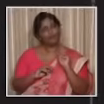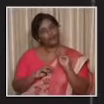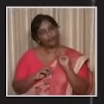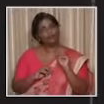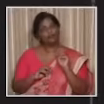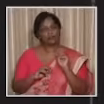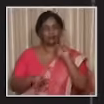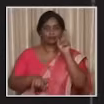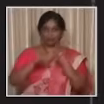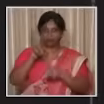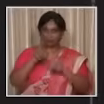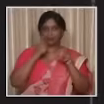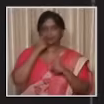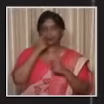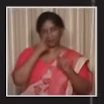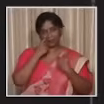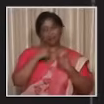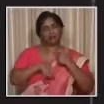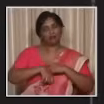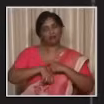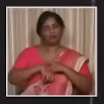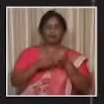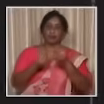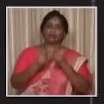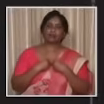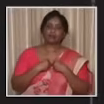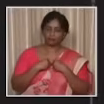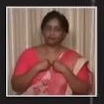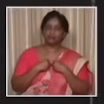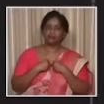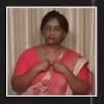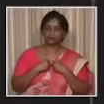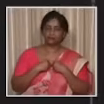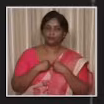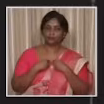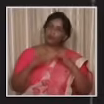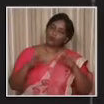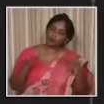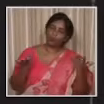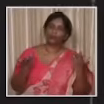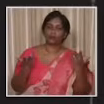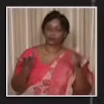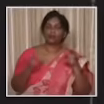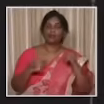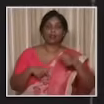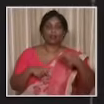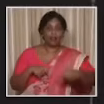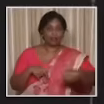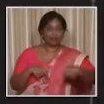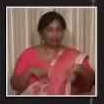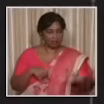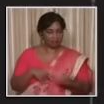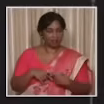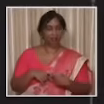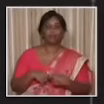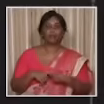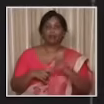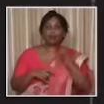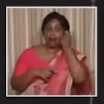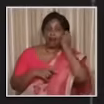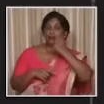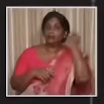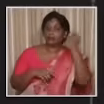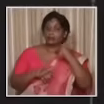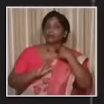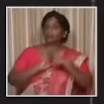ආසන්න පිරිසෙන් මට අවස්ථාවක් ලබා දෙන්න කියලා කවුරු හෝ අද දිනේ මට අදහස් දක්වන්න